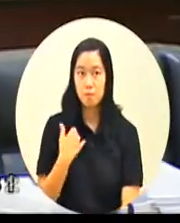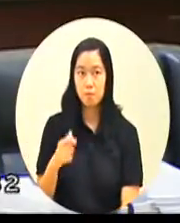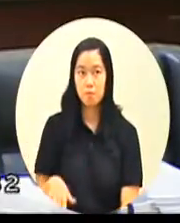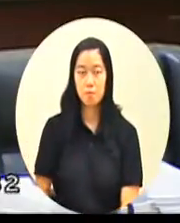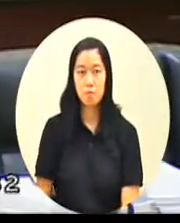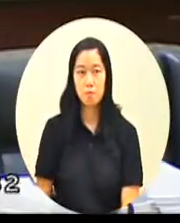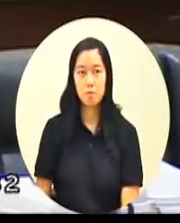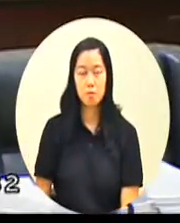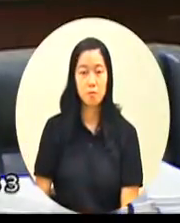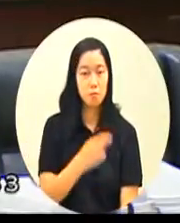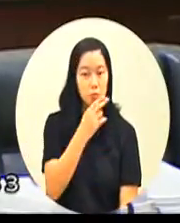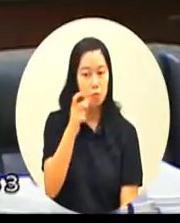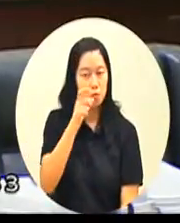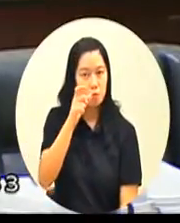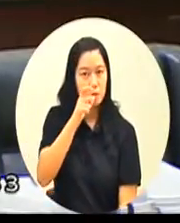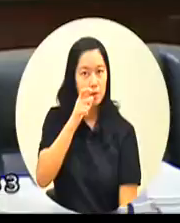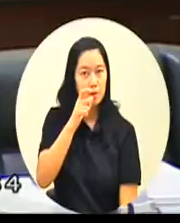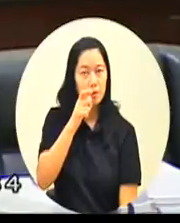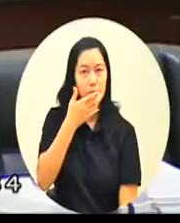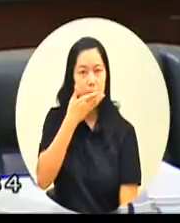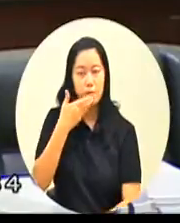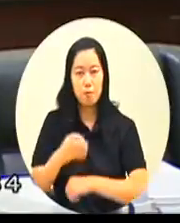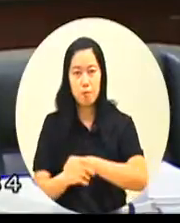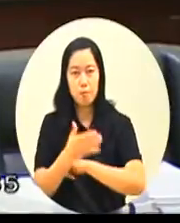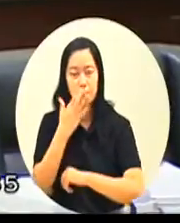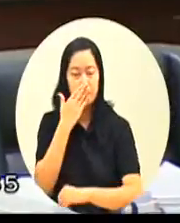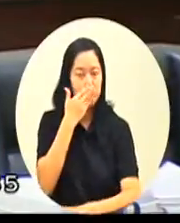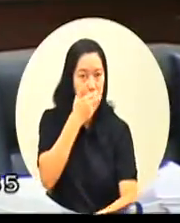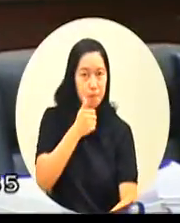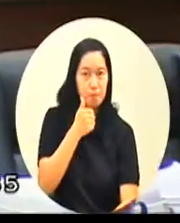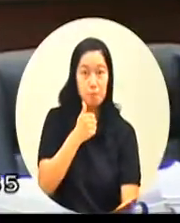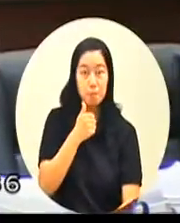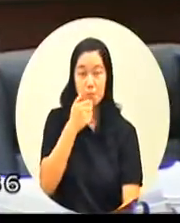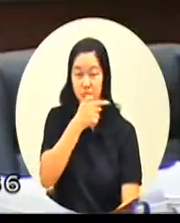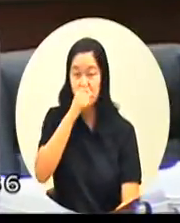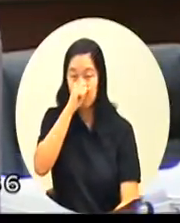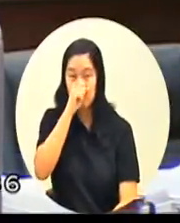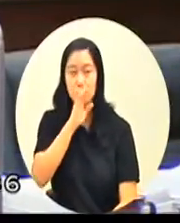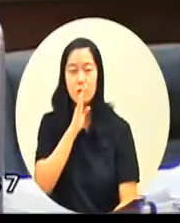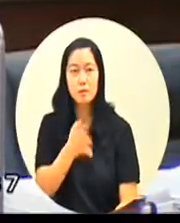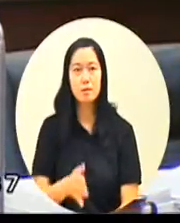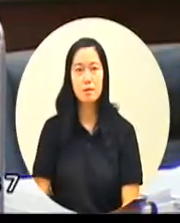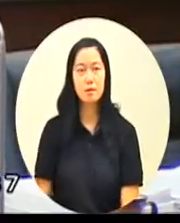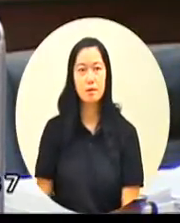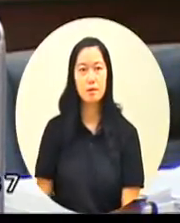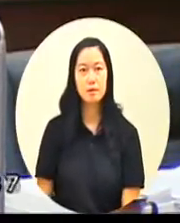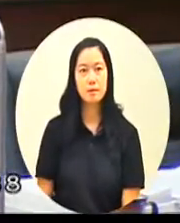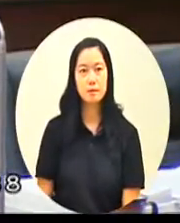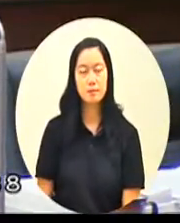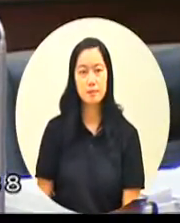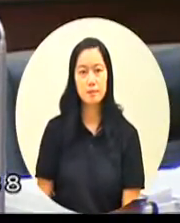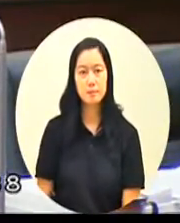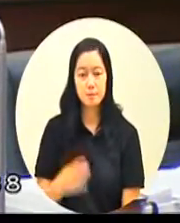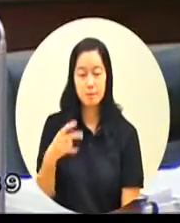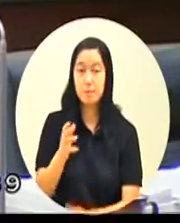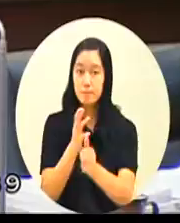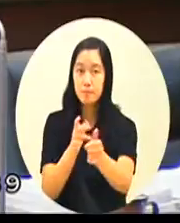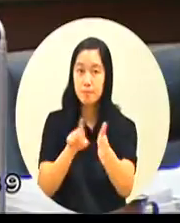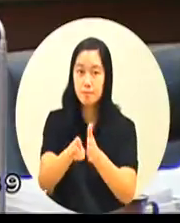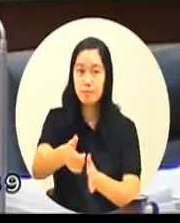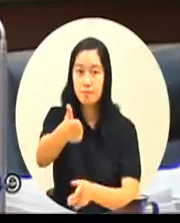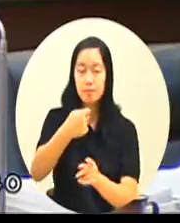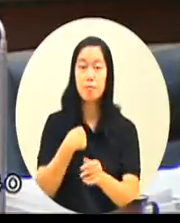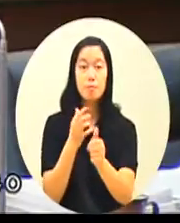私烟酒最好的一个城市、哦、我相对我的想法可能会这样另外一个思考。那我要问科长、哦、